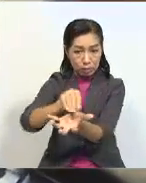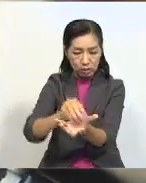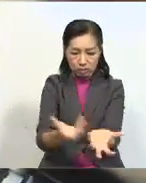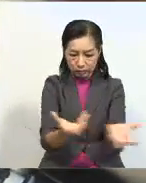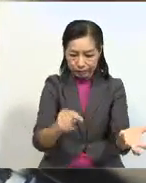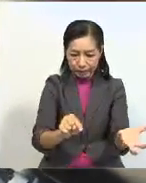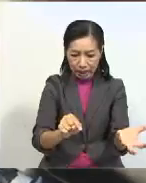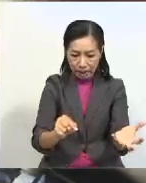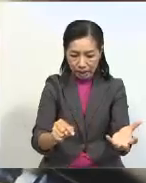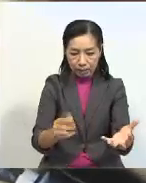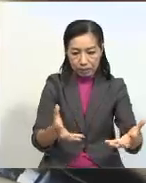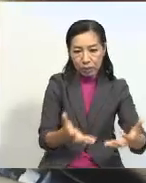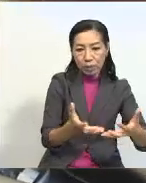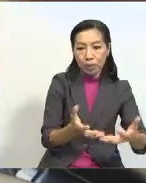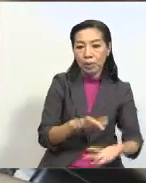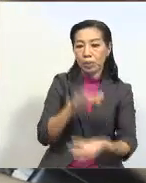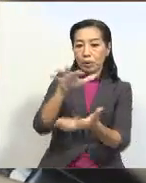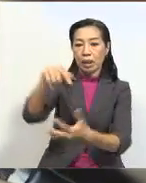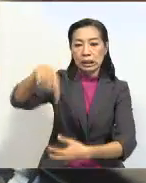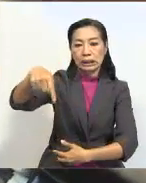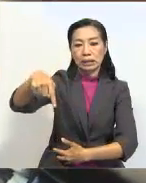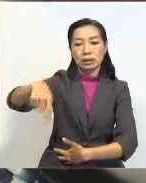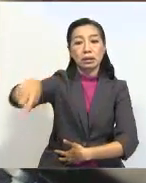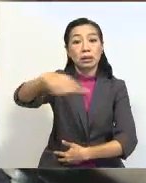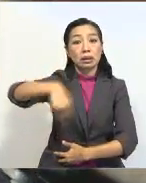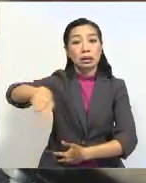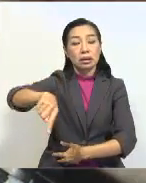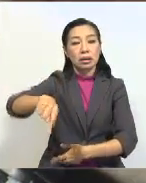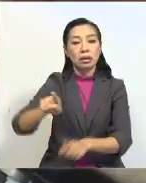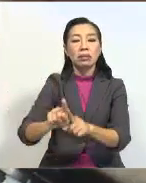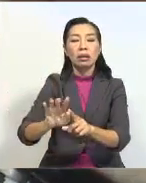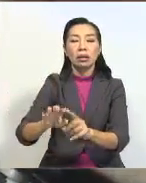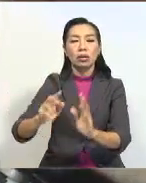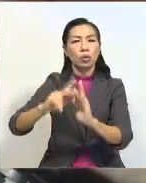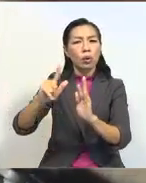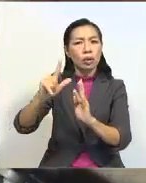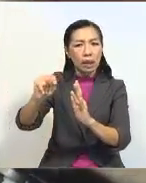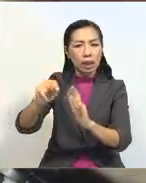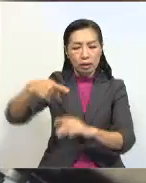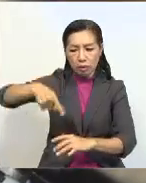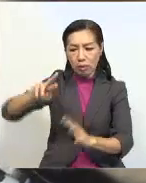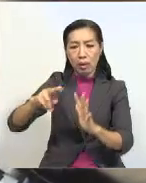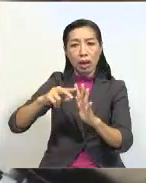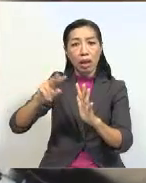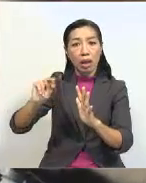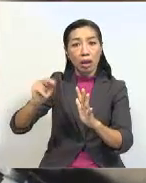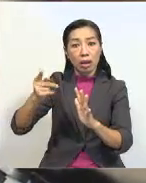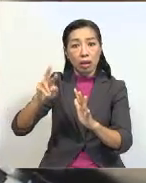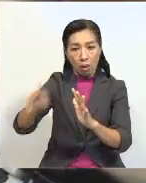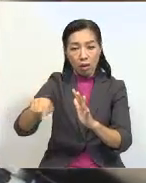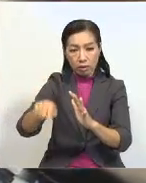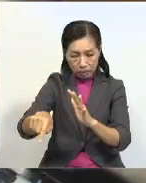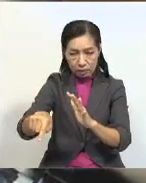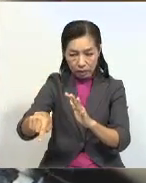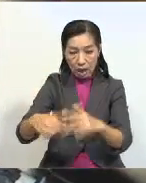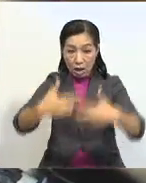ที่ท่าแห่งนี้นะคะที่เห็นกันอยู่เนี่ยนะคะที่บริเวณเขตพระนครตรงนี้นะคะแล้วก็กระทงที่จัดเก็บได้เราก็จะมาเข้าเครื่